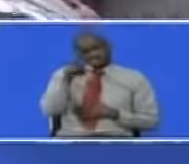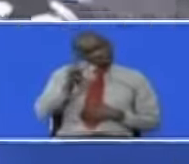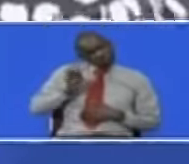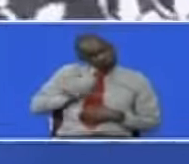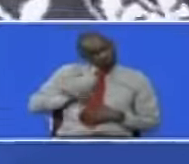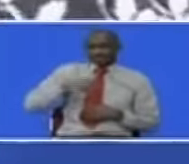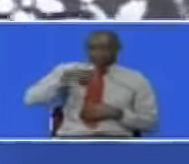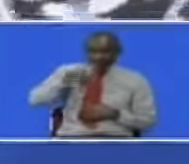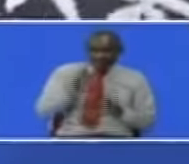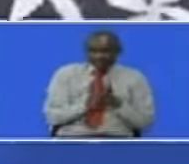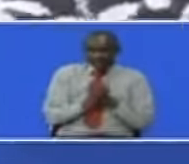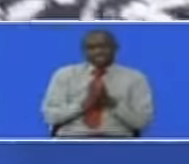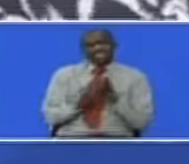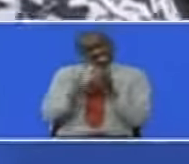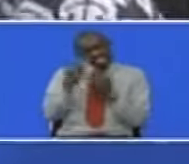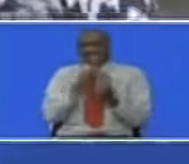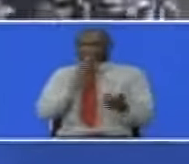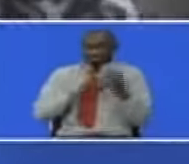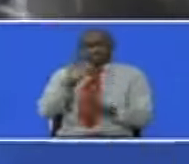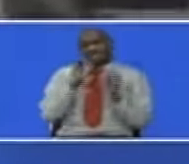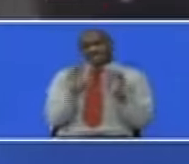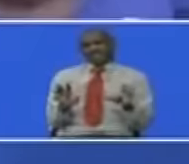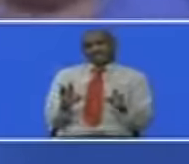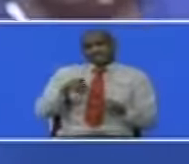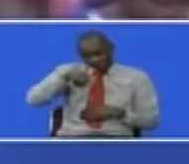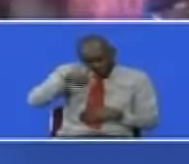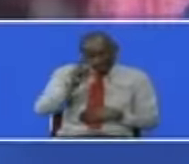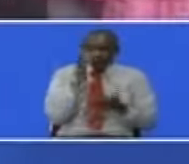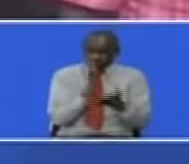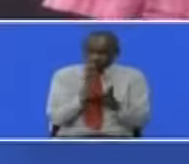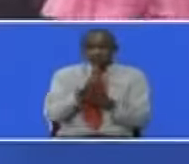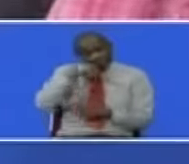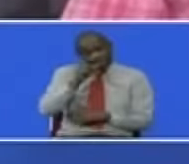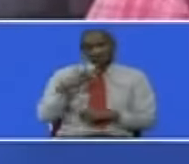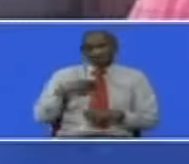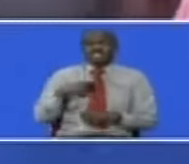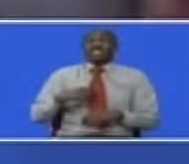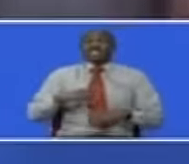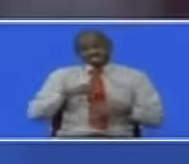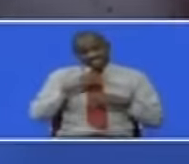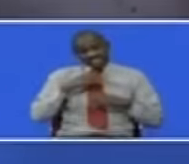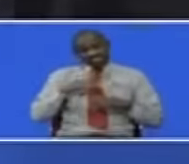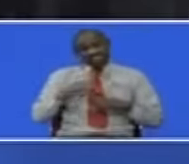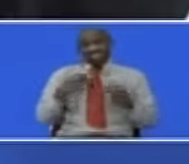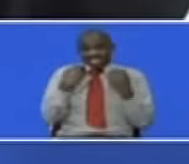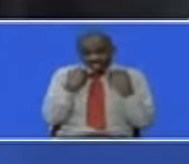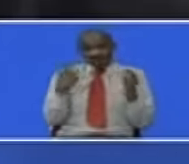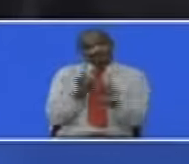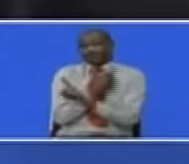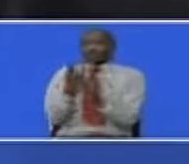huyo hakuwa akimshughulikia vyema mumewe, na kwamba hata wamekuwa wakilala vyumba tofauti.